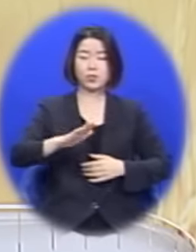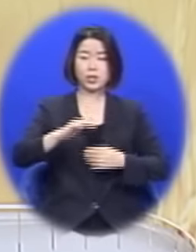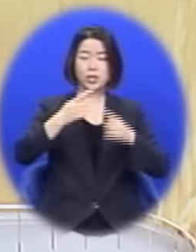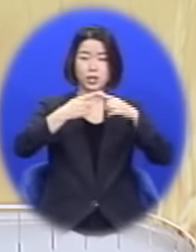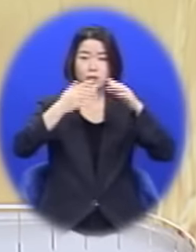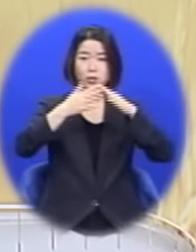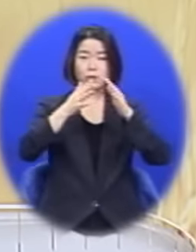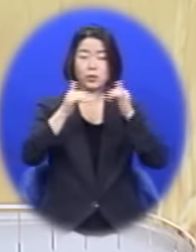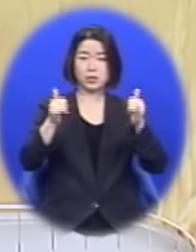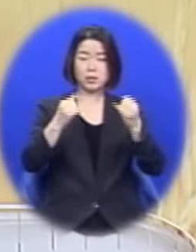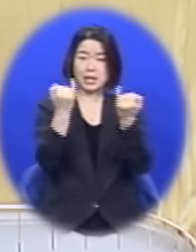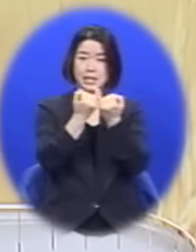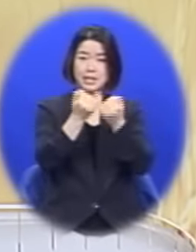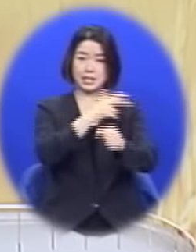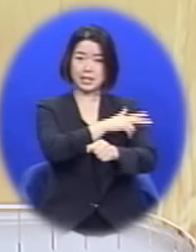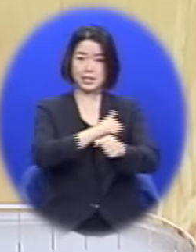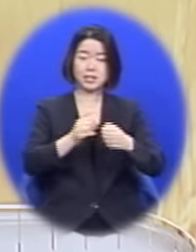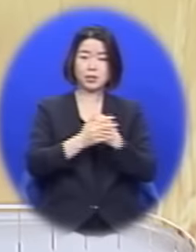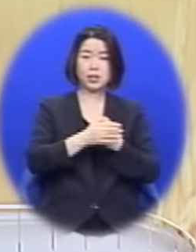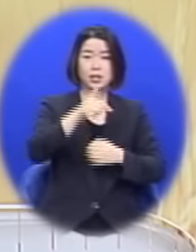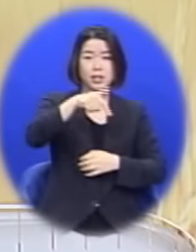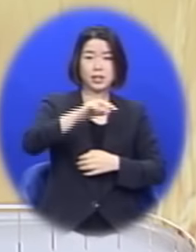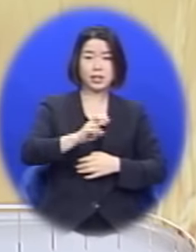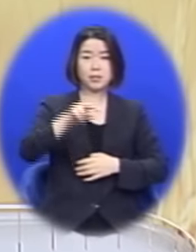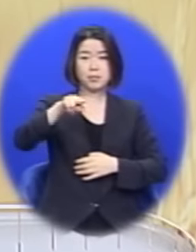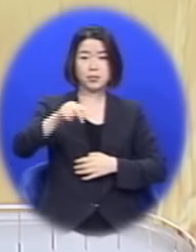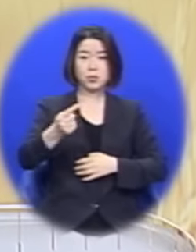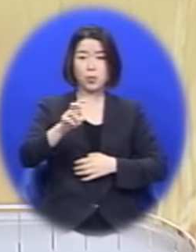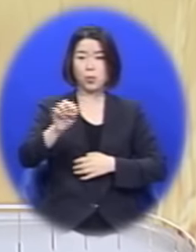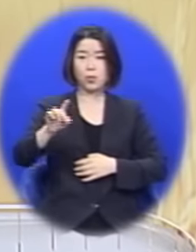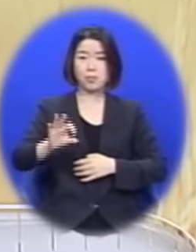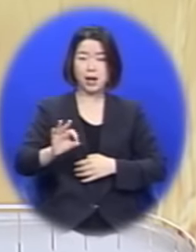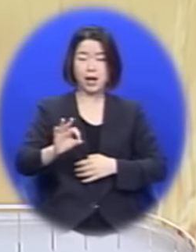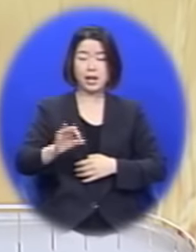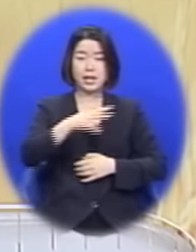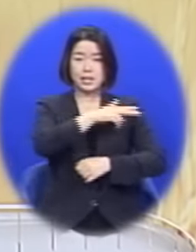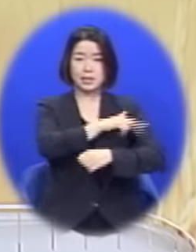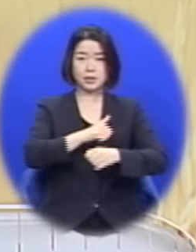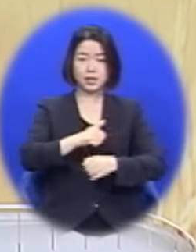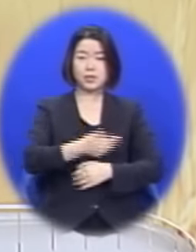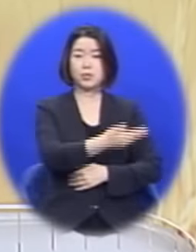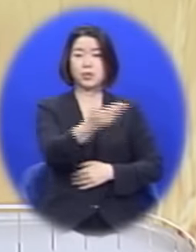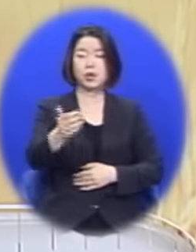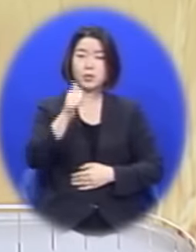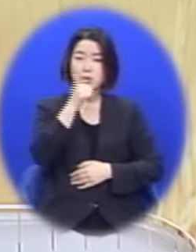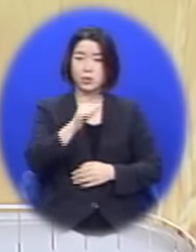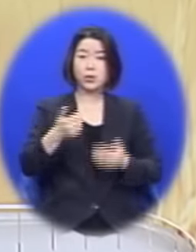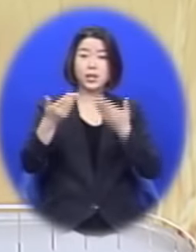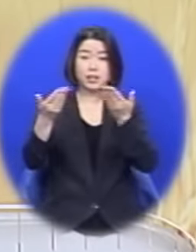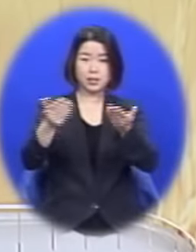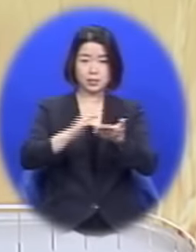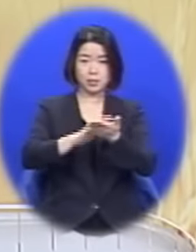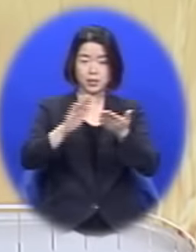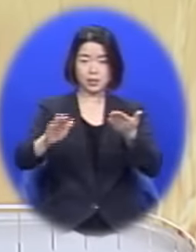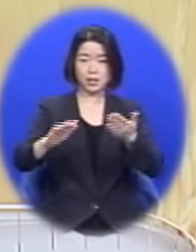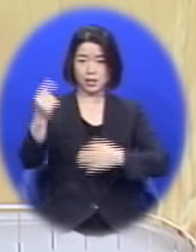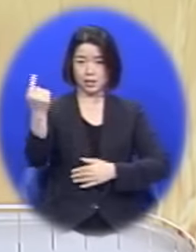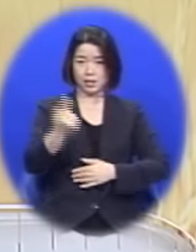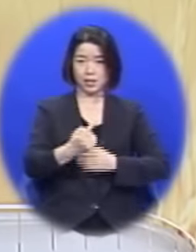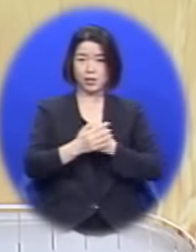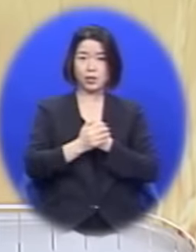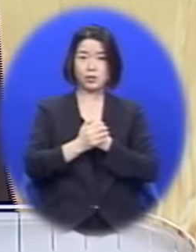분, 여자 집사님, 김소망 집사님이라고 하는 분을 여러분에게 소개하려고 합니다.